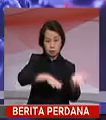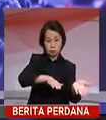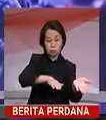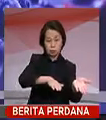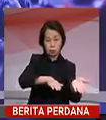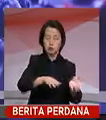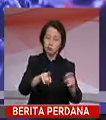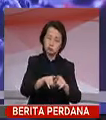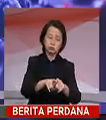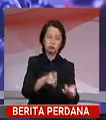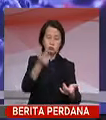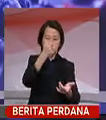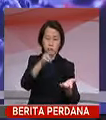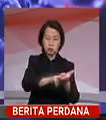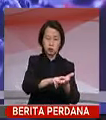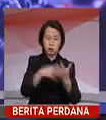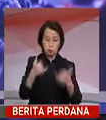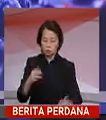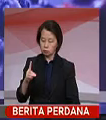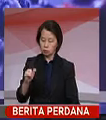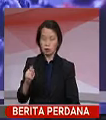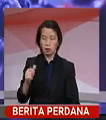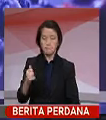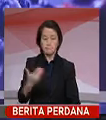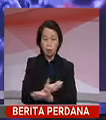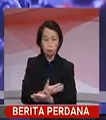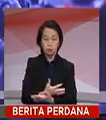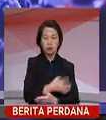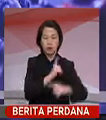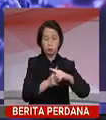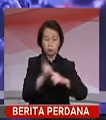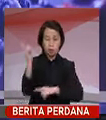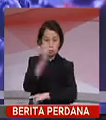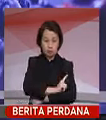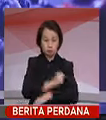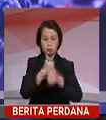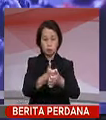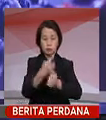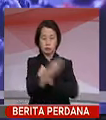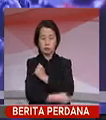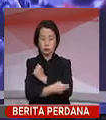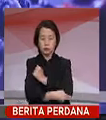turut direkodkan. Berikut data terkini COVID-19 diikuti kes positif harian mengikut negeri.